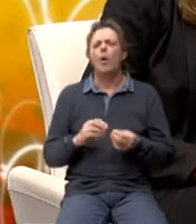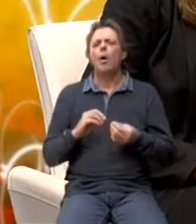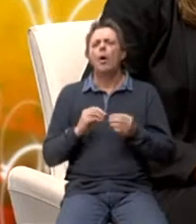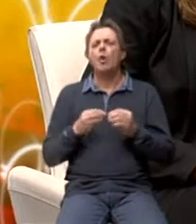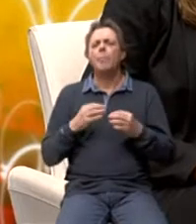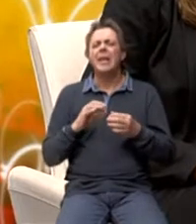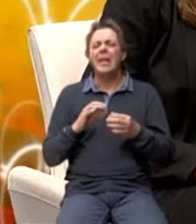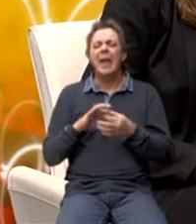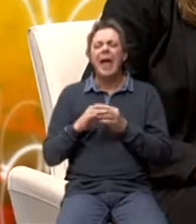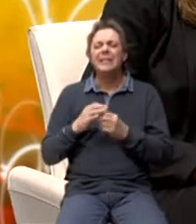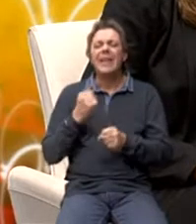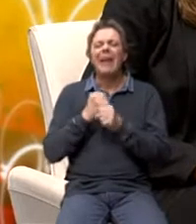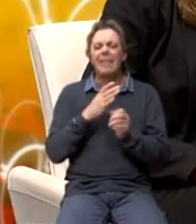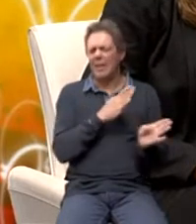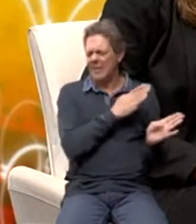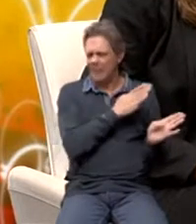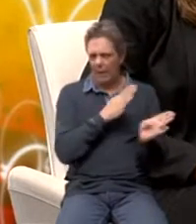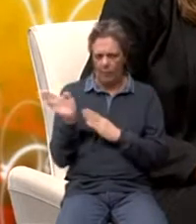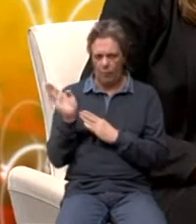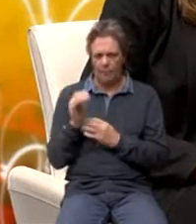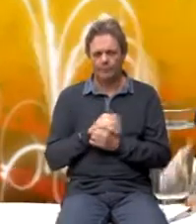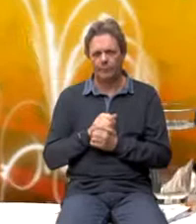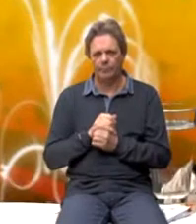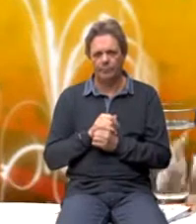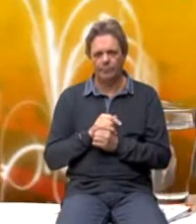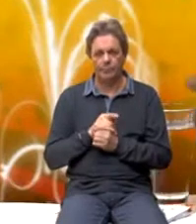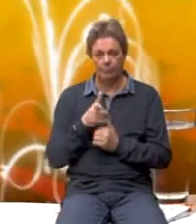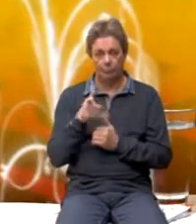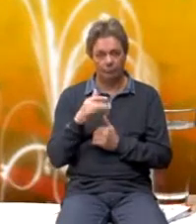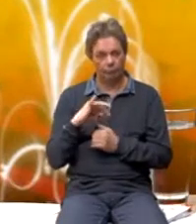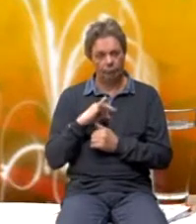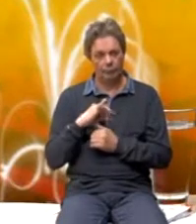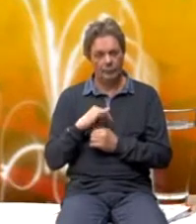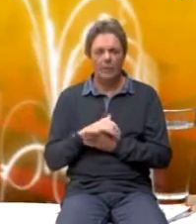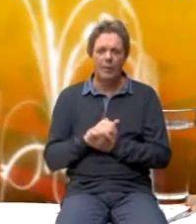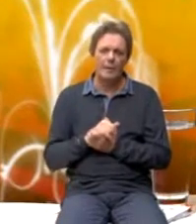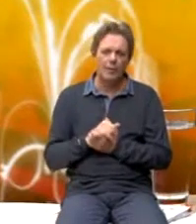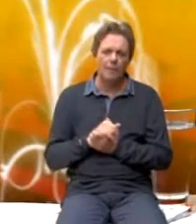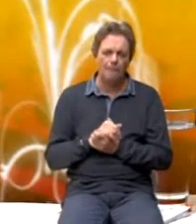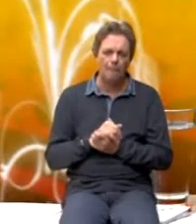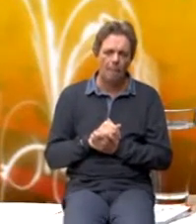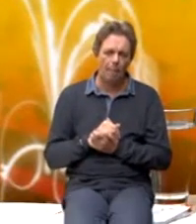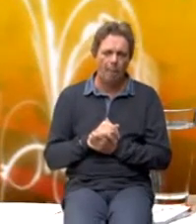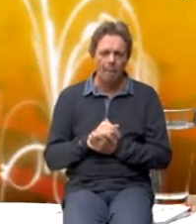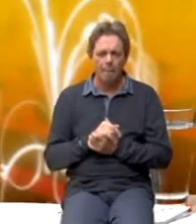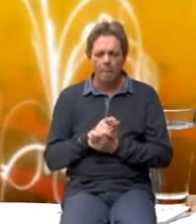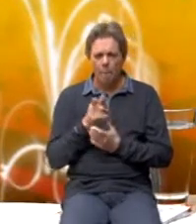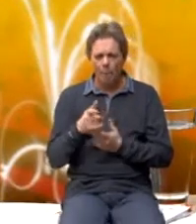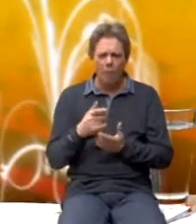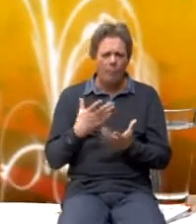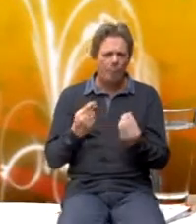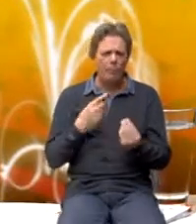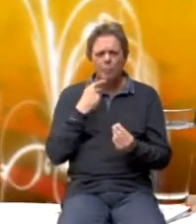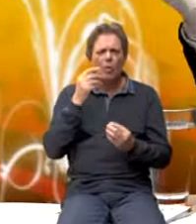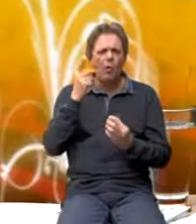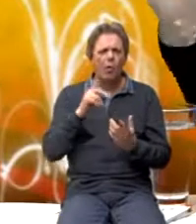to redovito. Ovo je vrlo interesantno. Znači, ove naš koje mi buktimo, neću